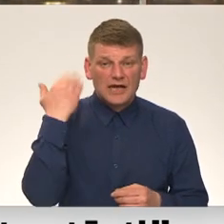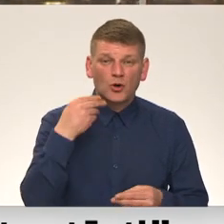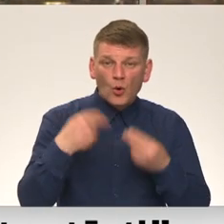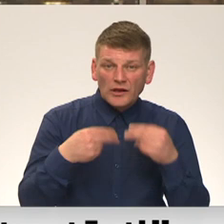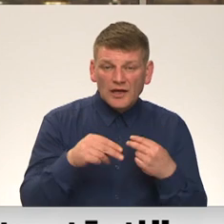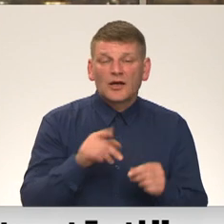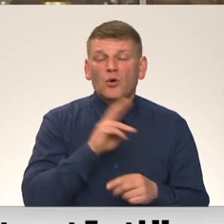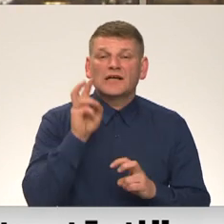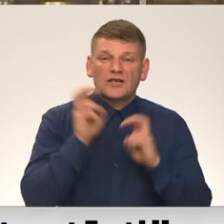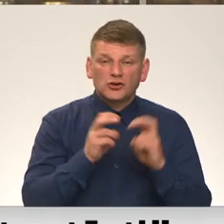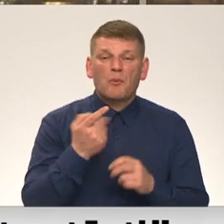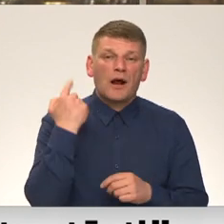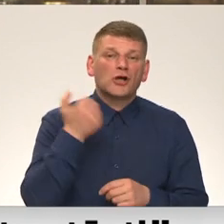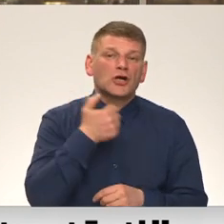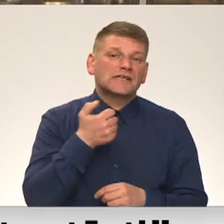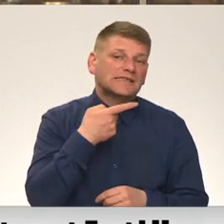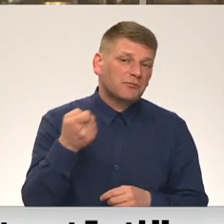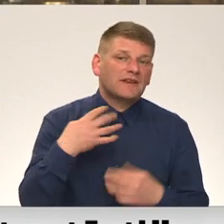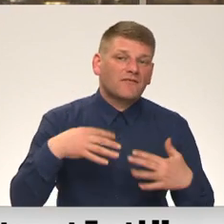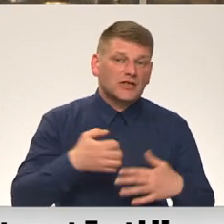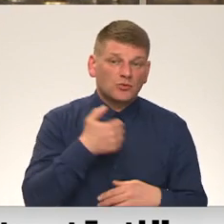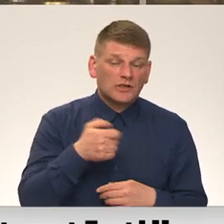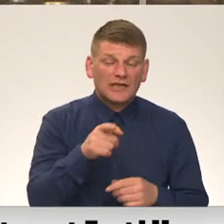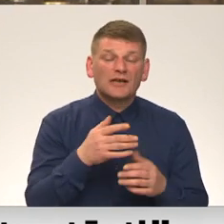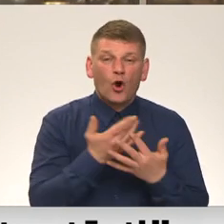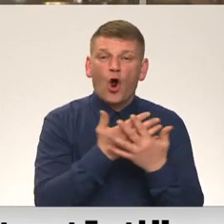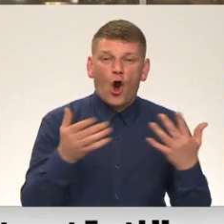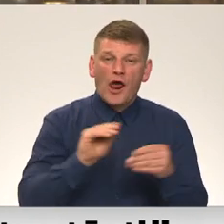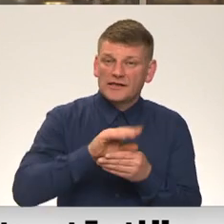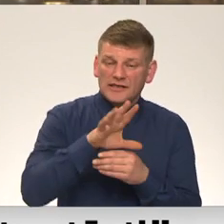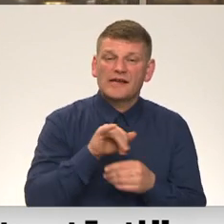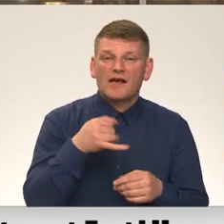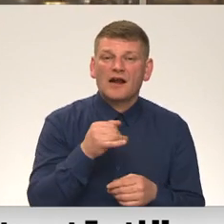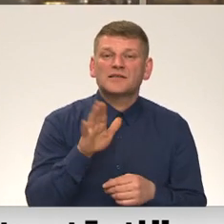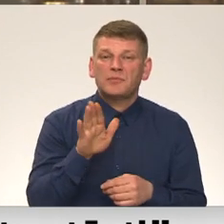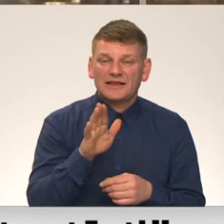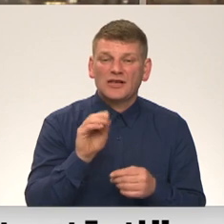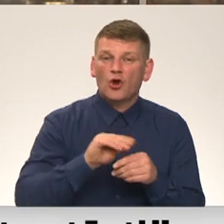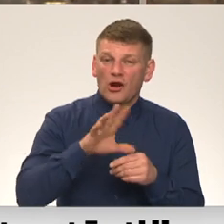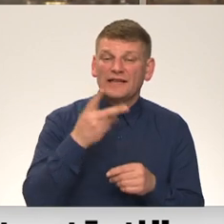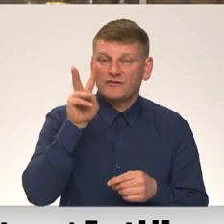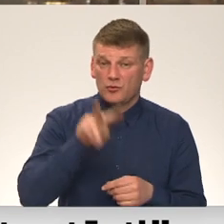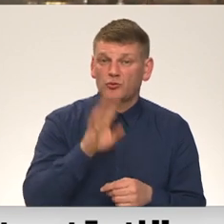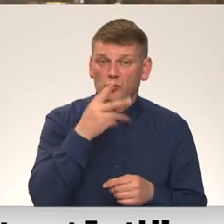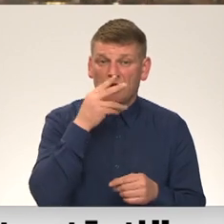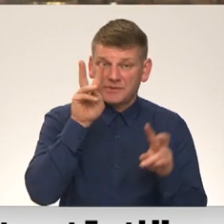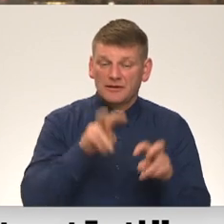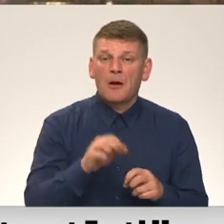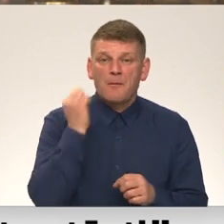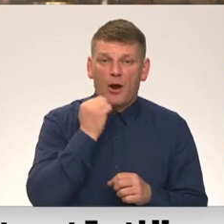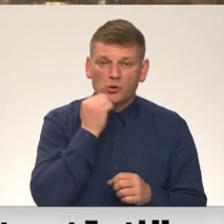pagājušā gadsimta 90. Gados. Tik plaša kolekcionāra Jāņa Bites kolekcija divus mēnešus būs apskatāma Bauskas